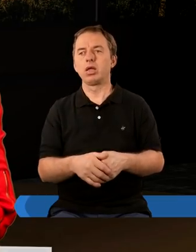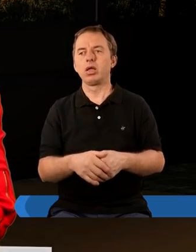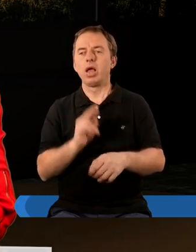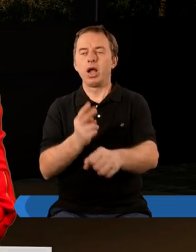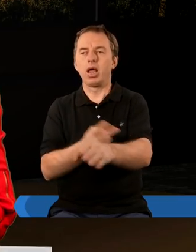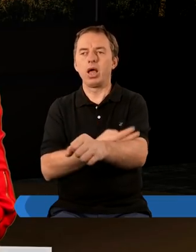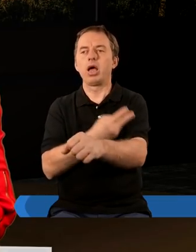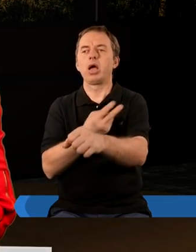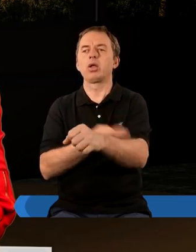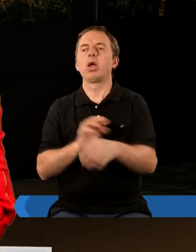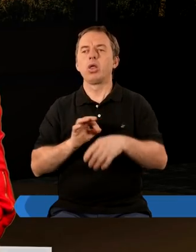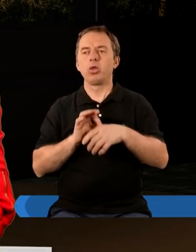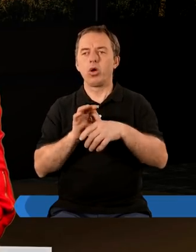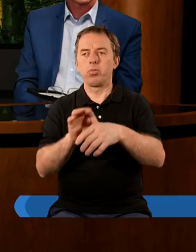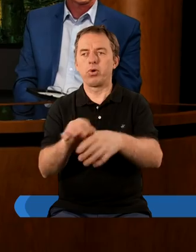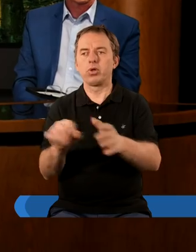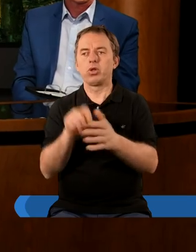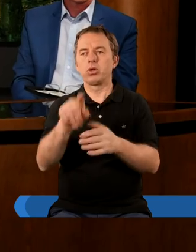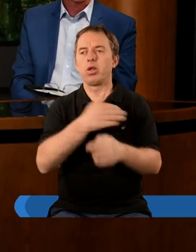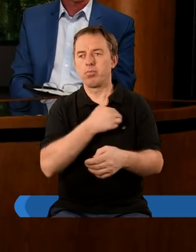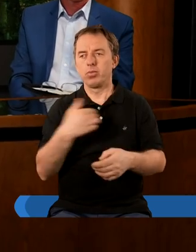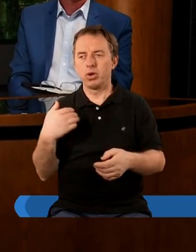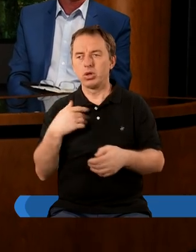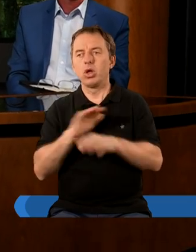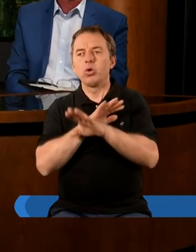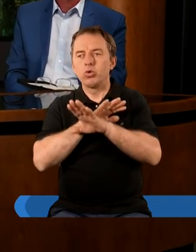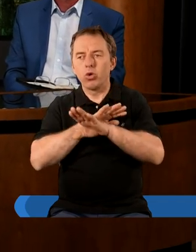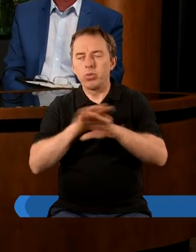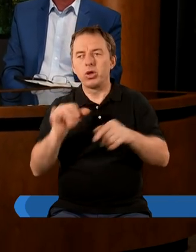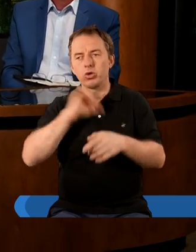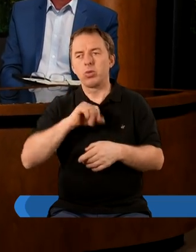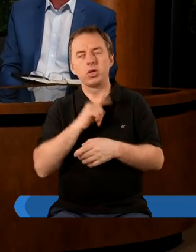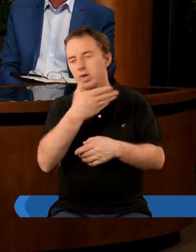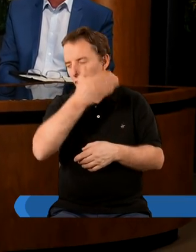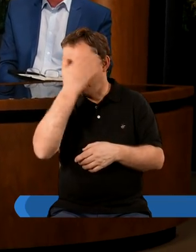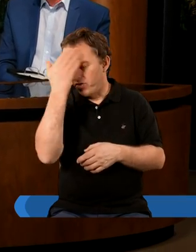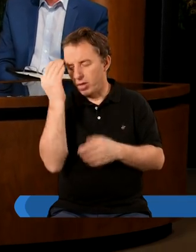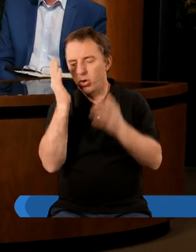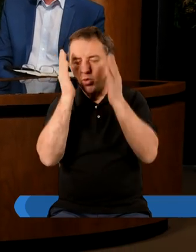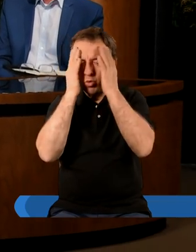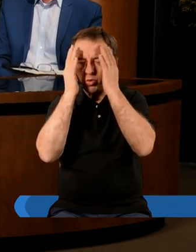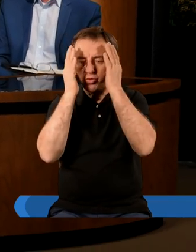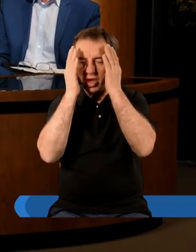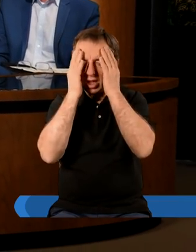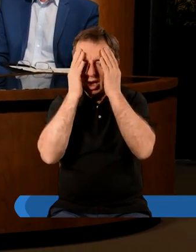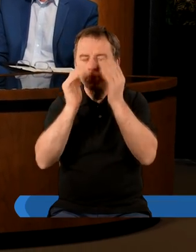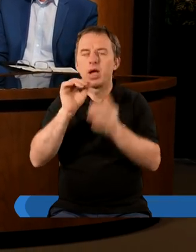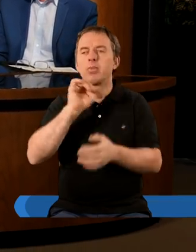ta letniość niestety doprowadza do tego że my zupełnie sobie jakby nie wiemy nie uświadamiamy